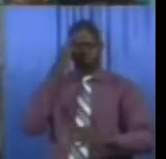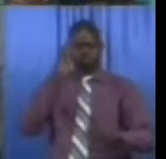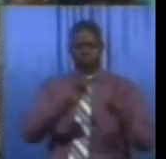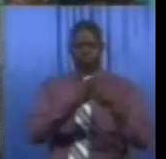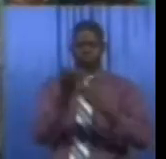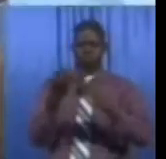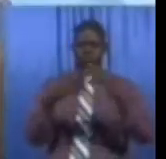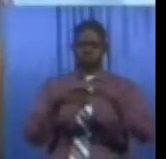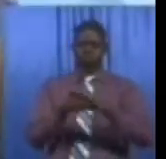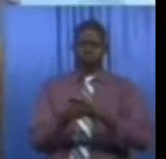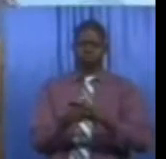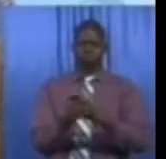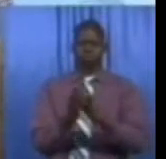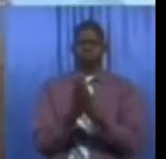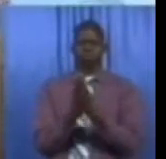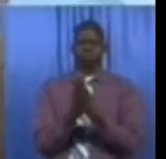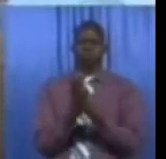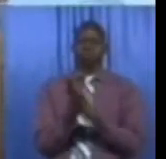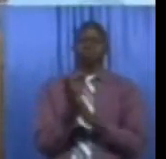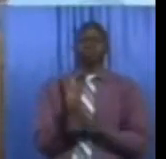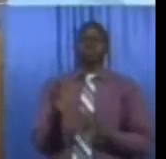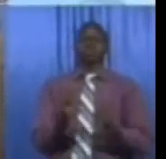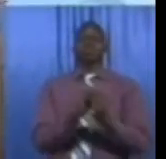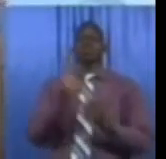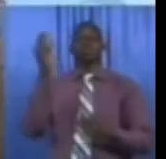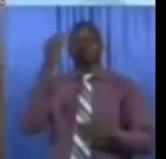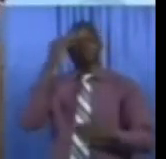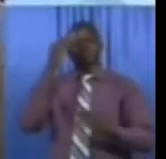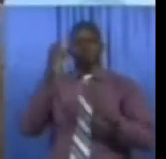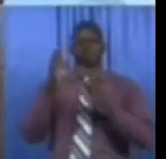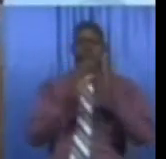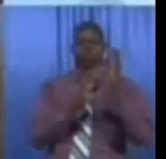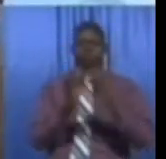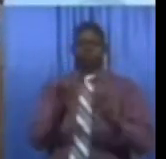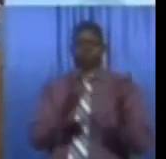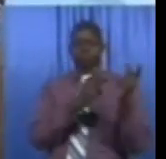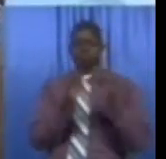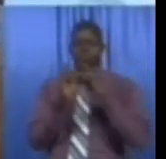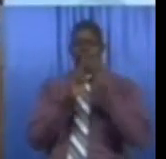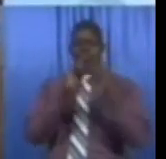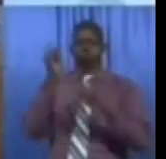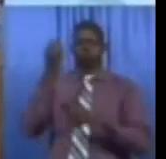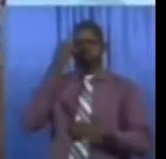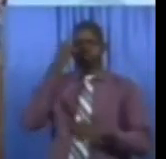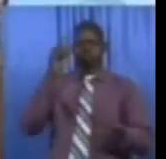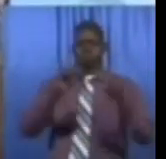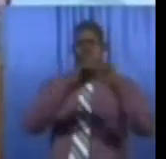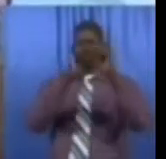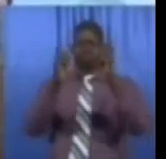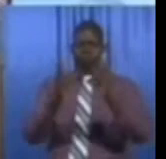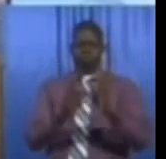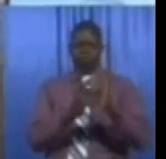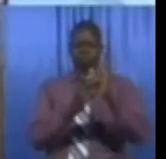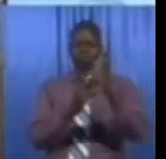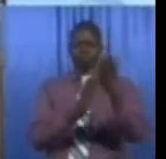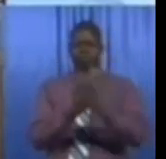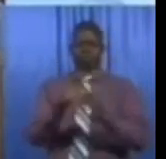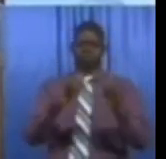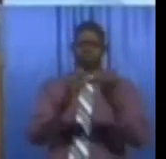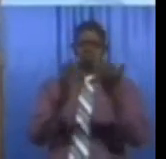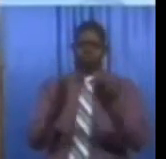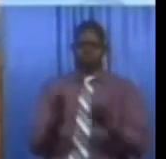clandestin. Avec le ministre de la Communication, porte-parole du gouvernement, les questions posées par les journalistes ont